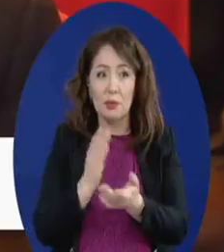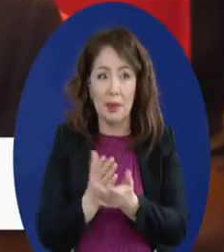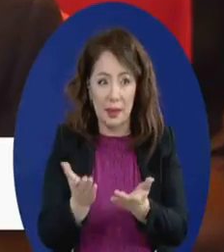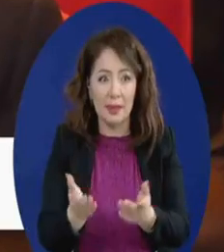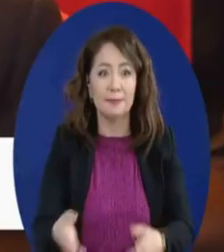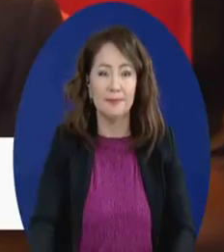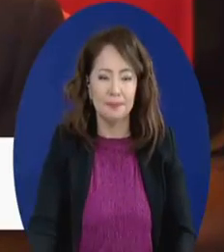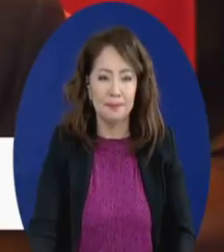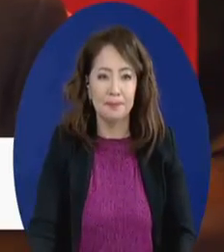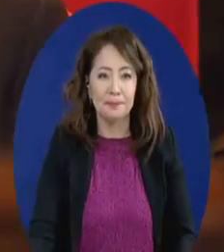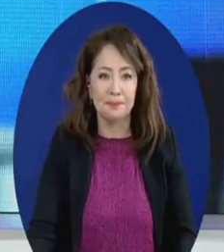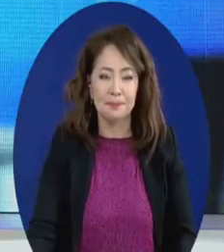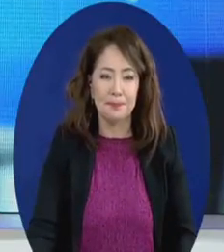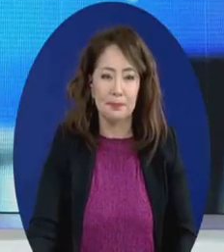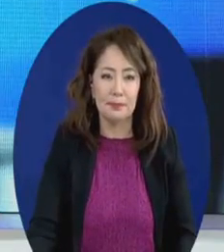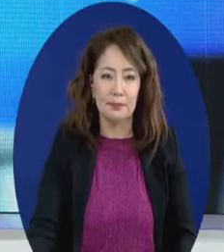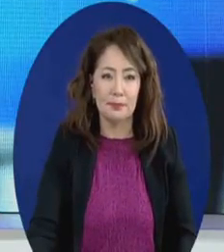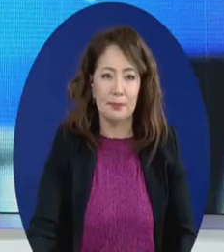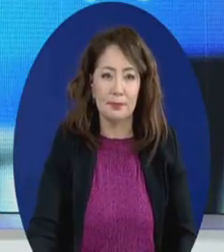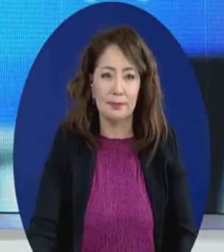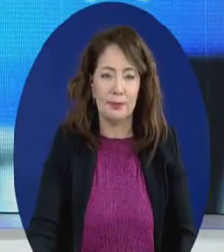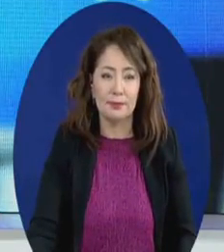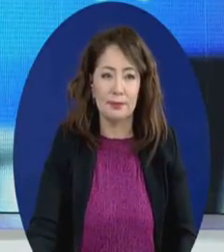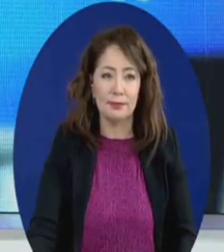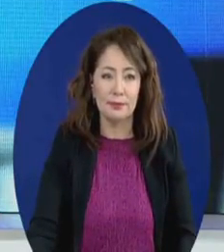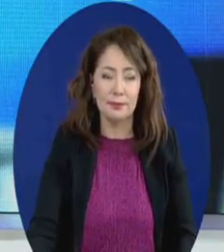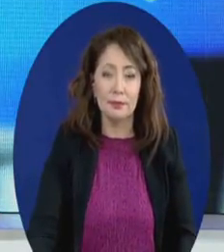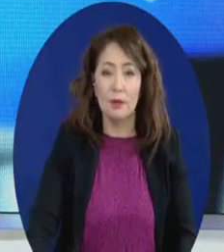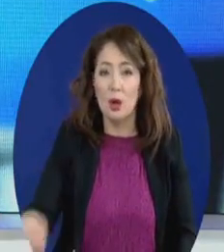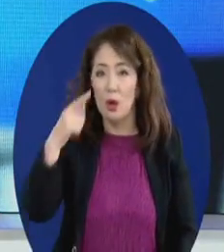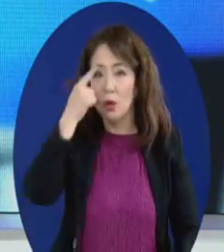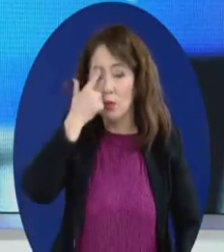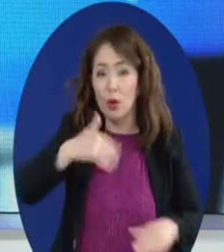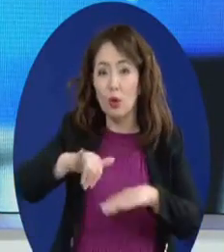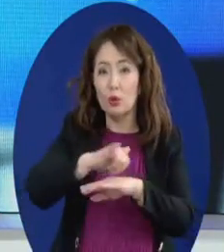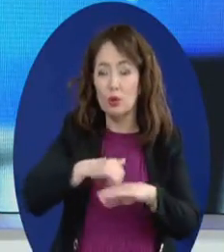За Монгол улсын шадар сайд